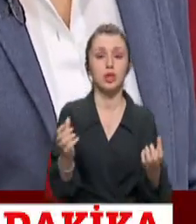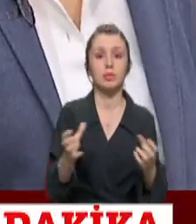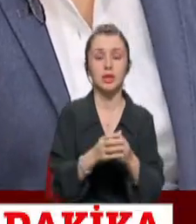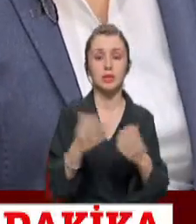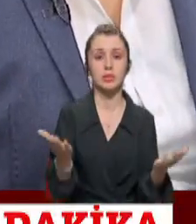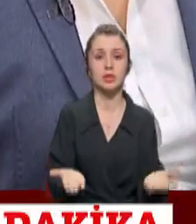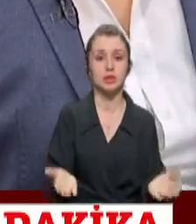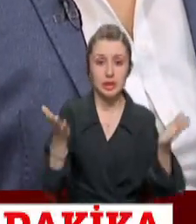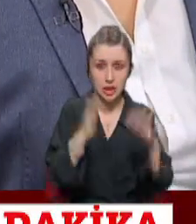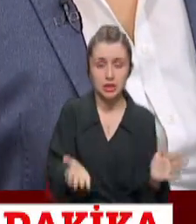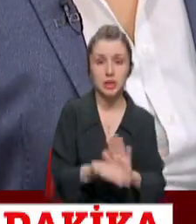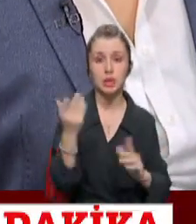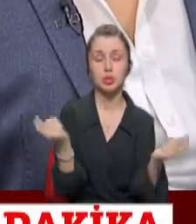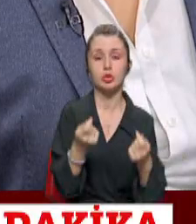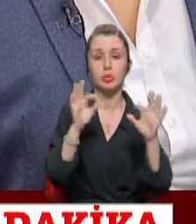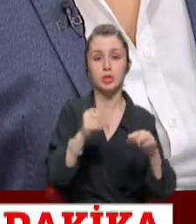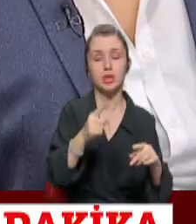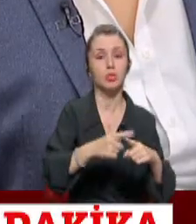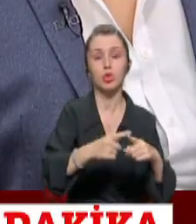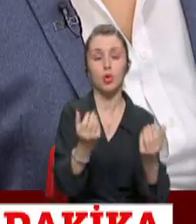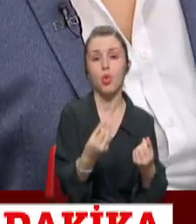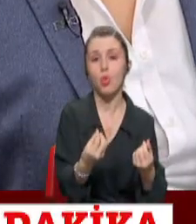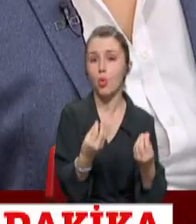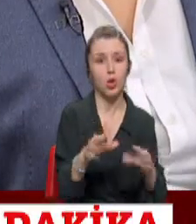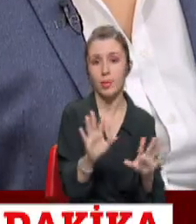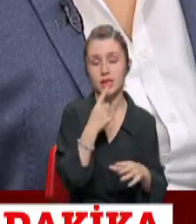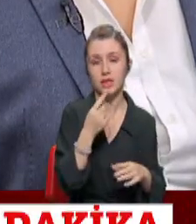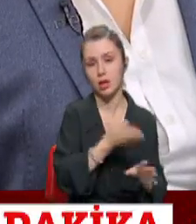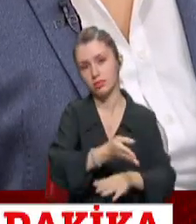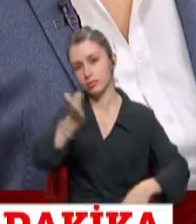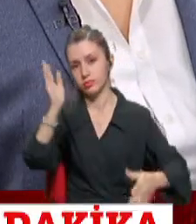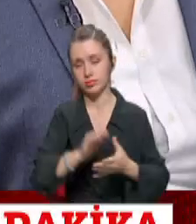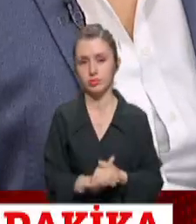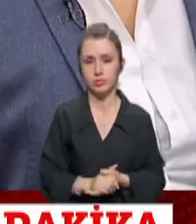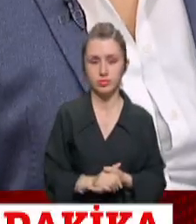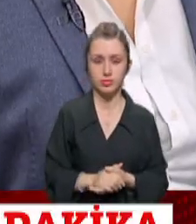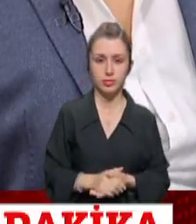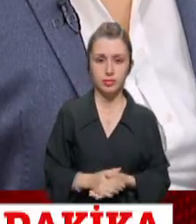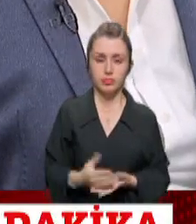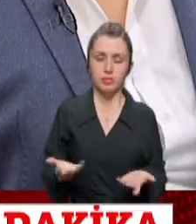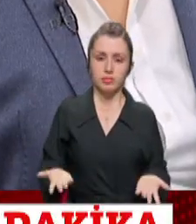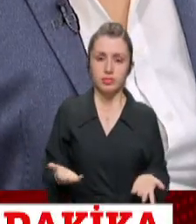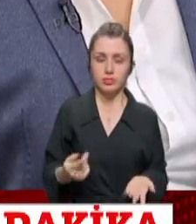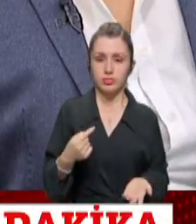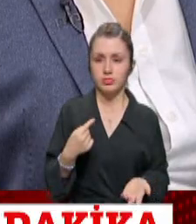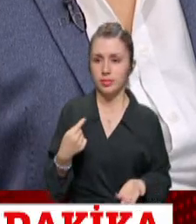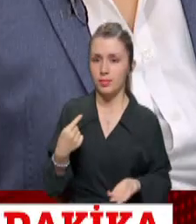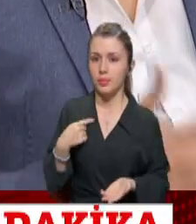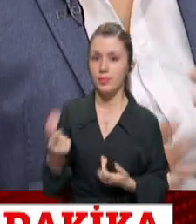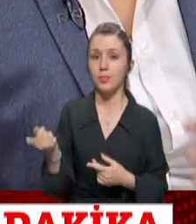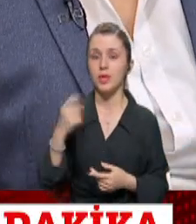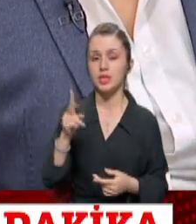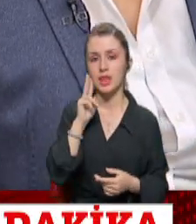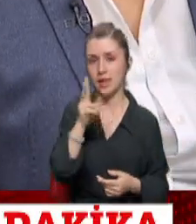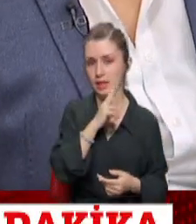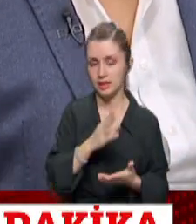kaldırma çalışmalarına başlandı diye biz buna ortak olamayız, daha canlılar var diye ayrılıp gitti. Maalesef. Yani benim başka bir